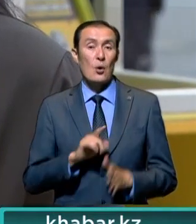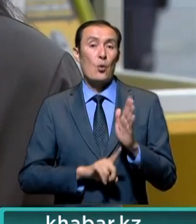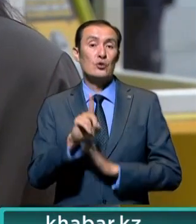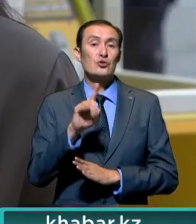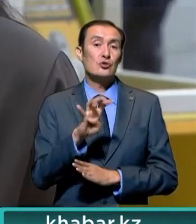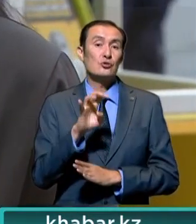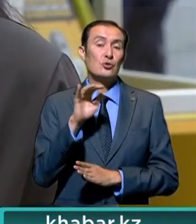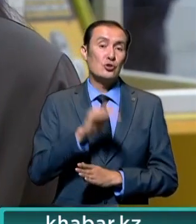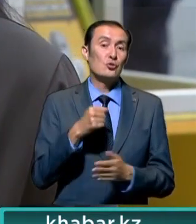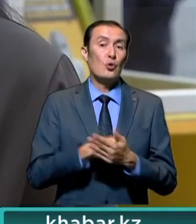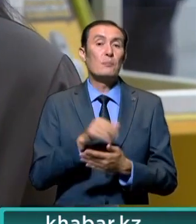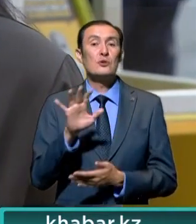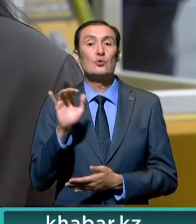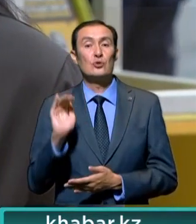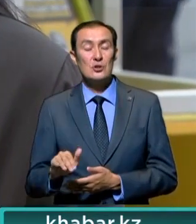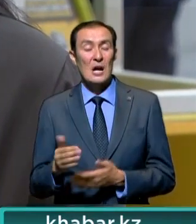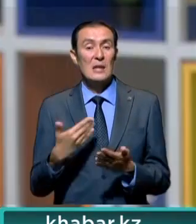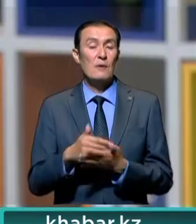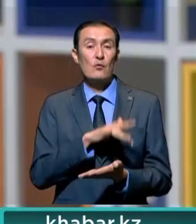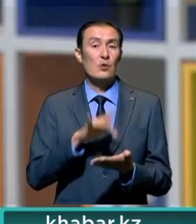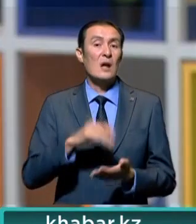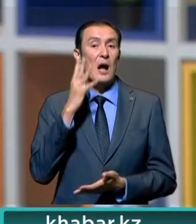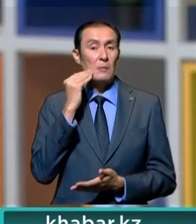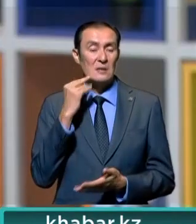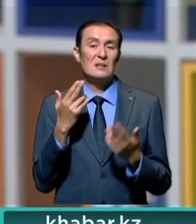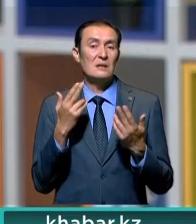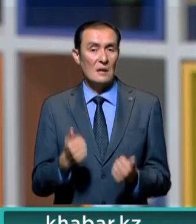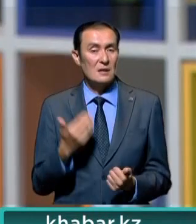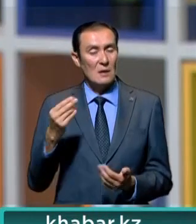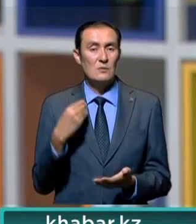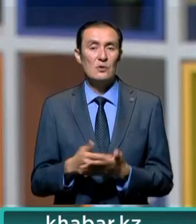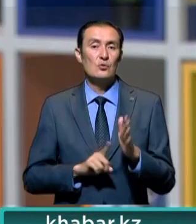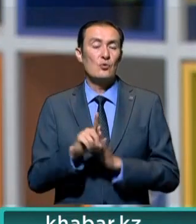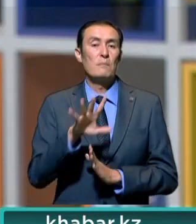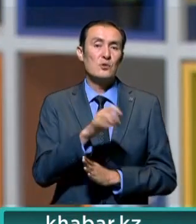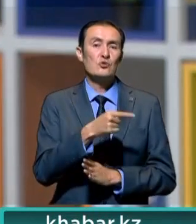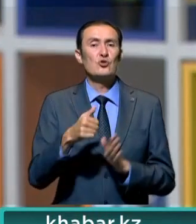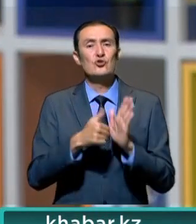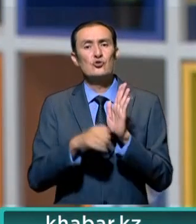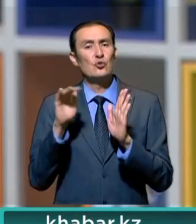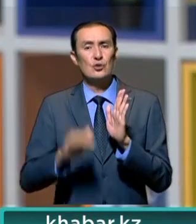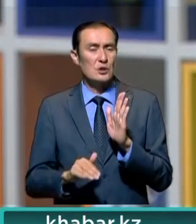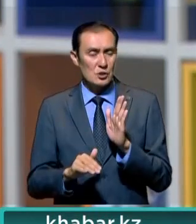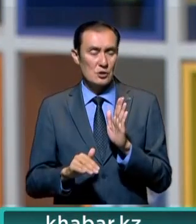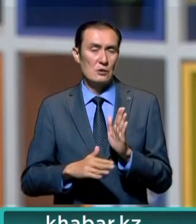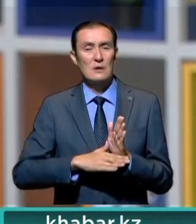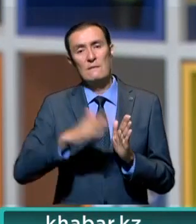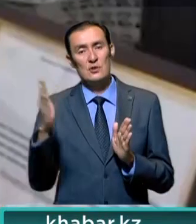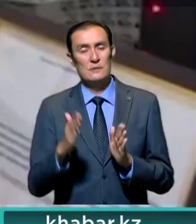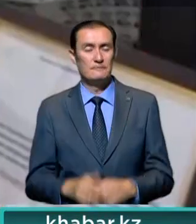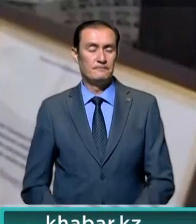от 400 до 500. Если мы берем Алмату, да, ценник там уже от 500 до 600, то есть он конкретно идет вот в этом